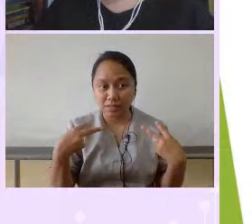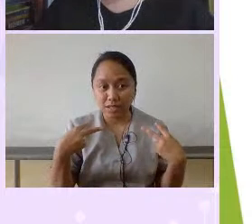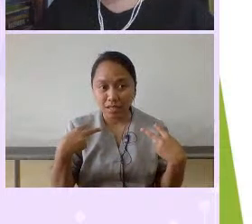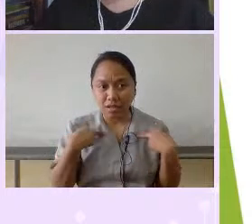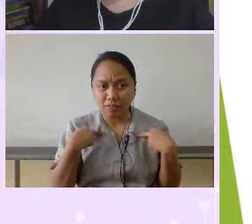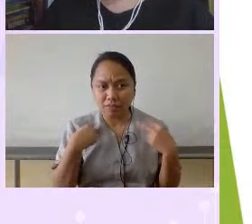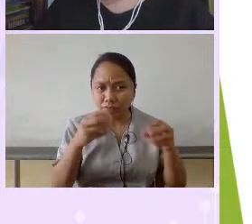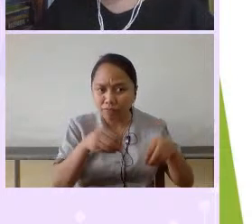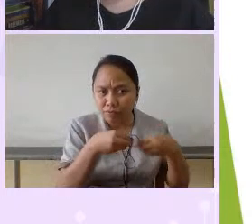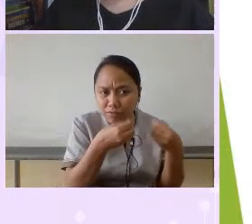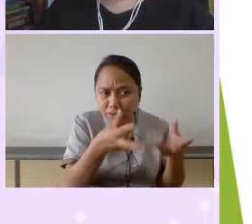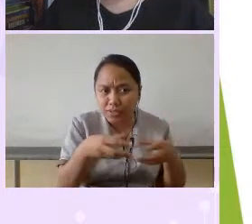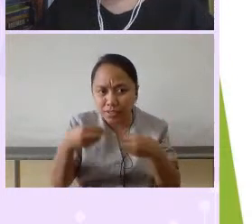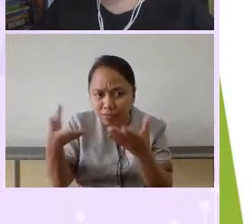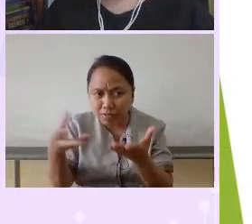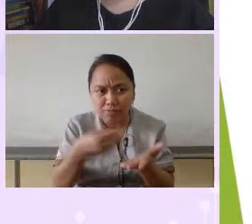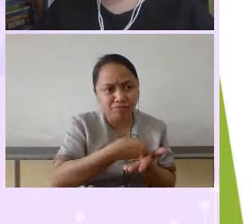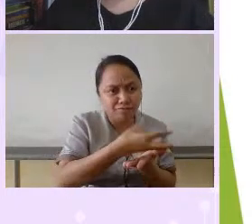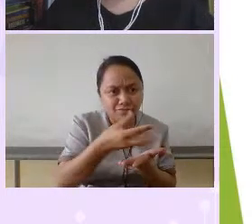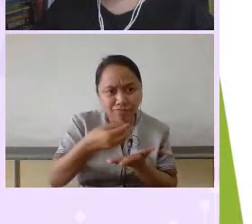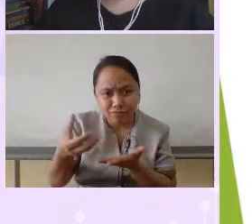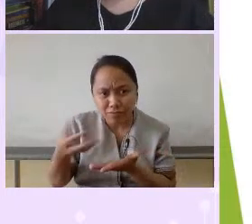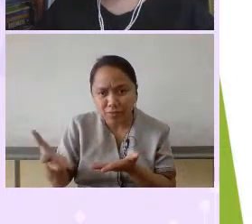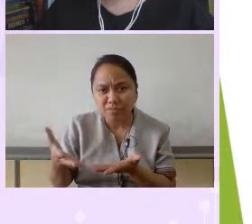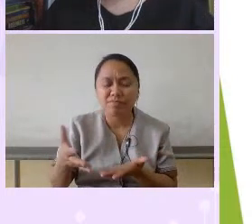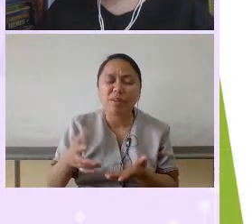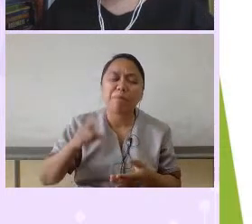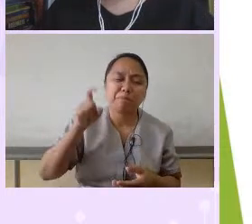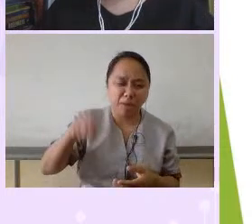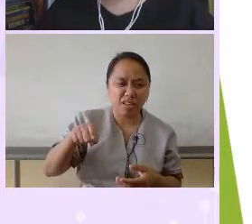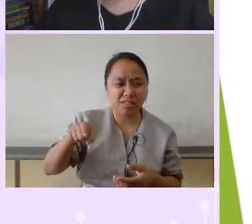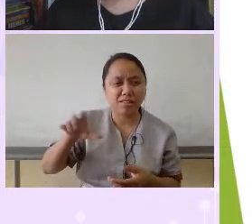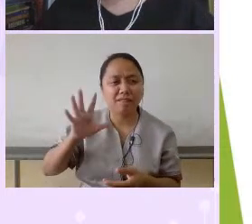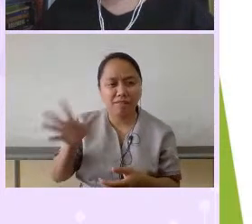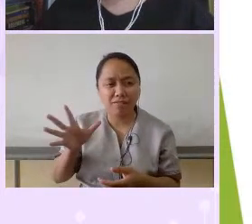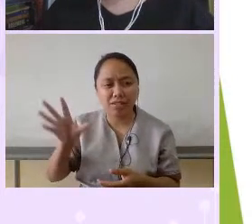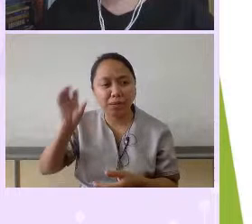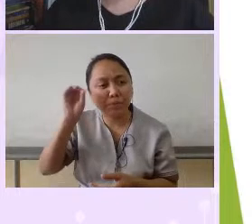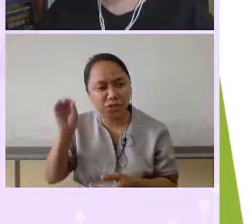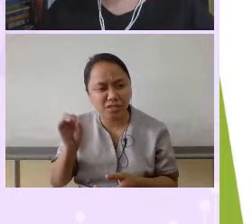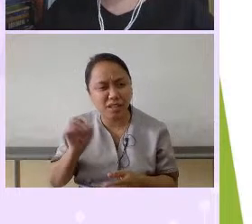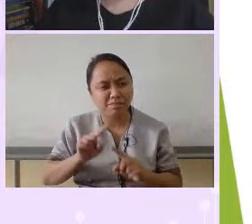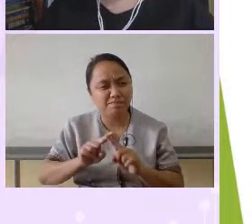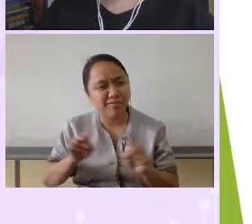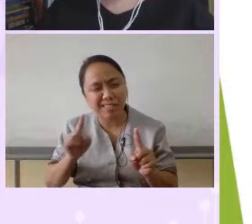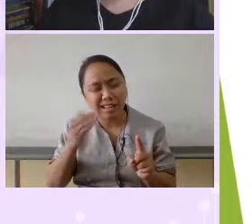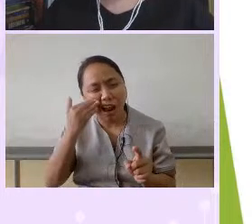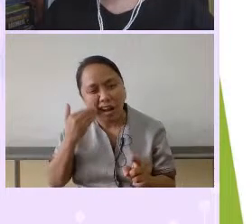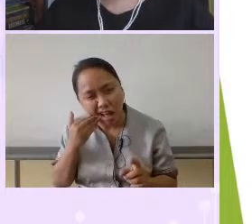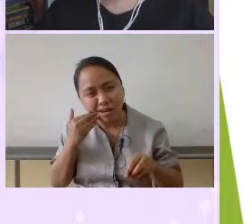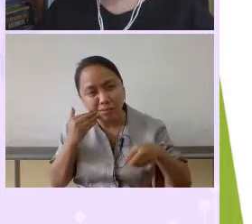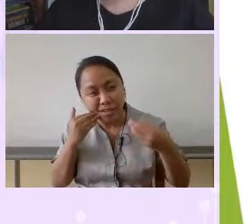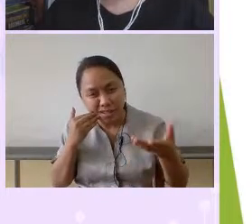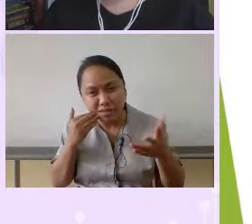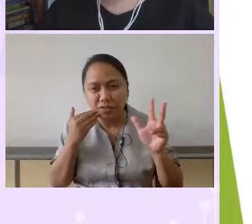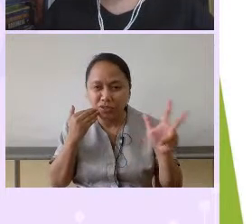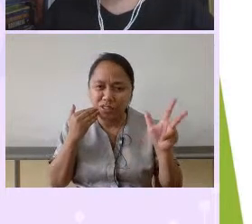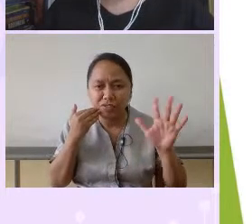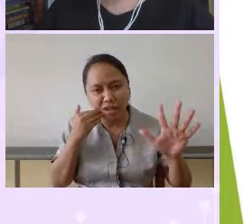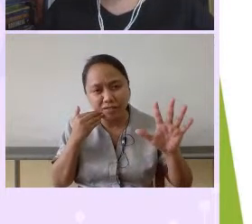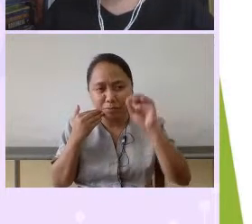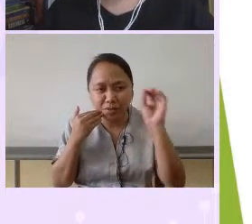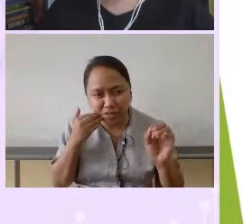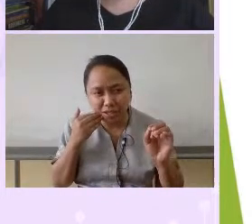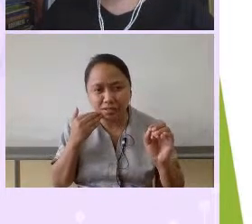pagbibigay supposed to be 50%, pero makikita natin 35% sa planting materials,